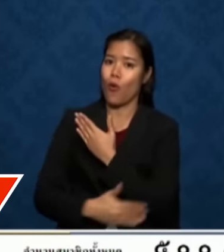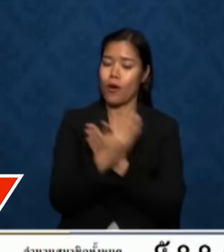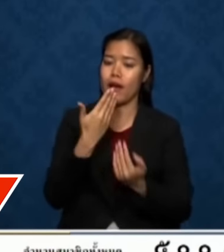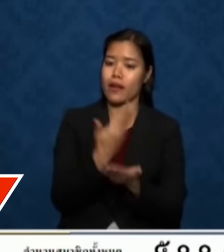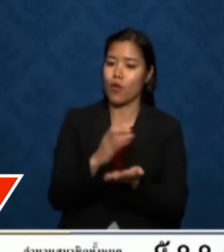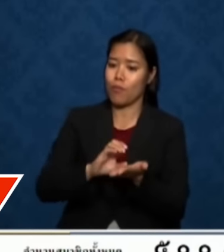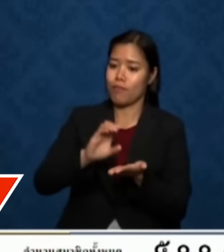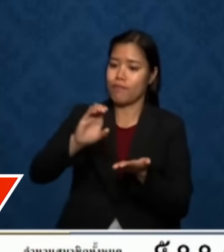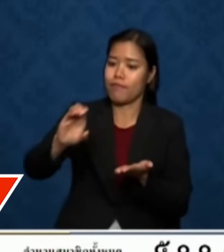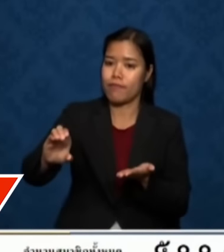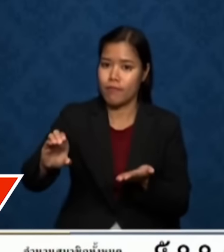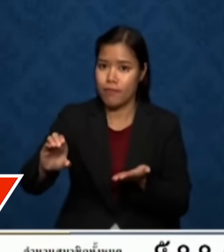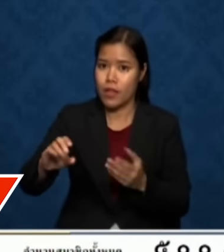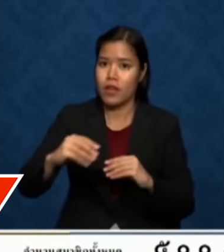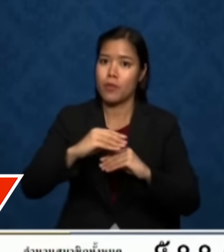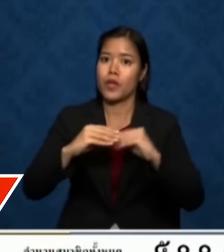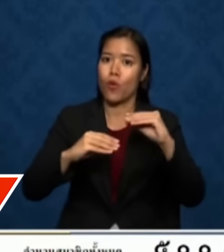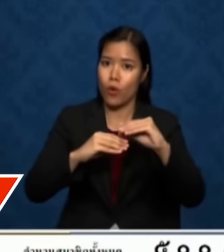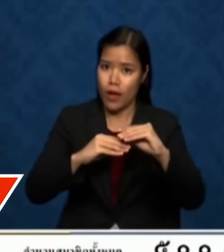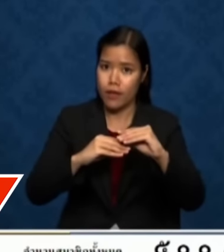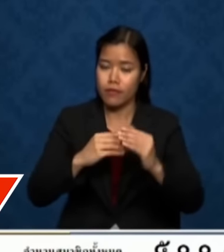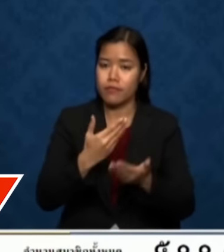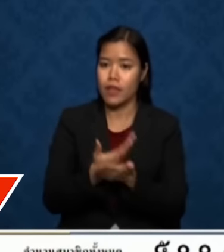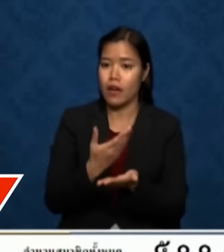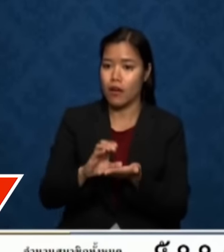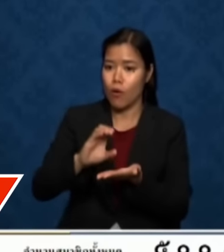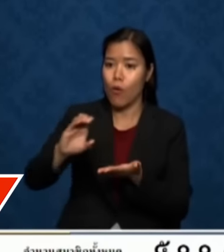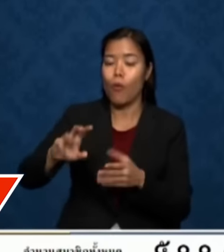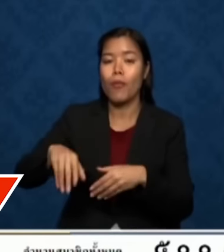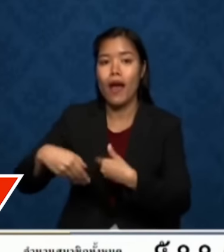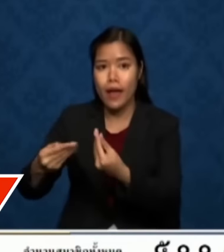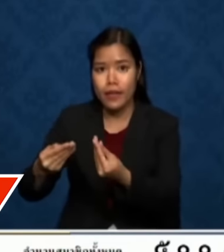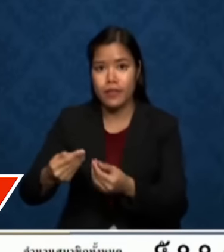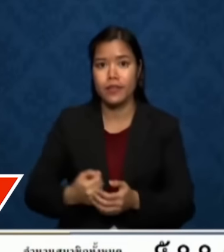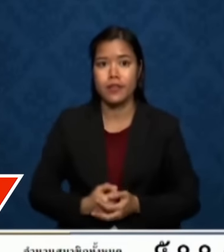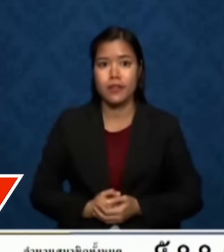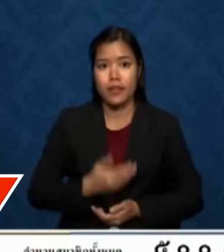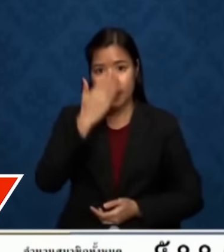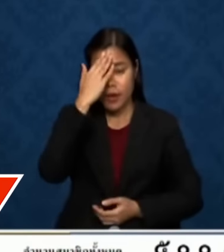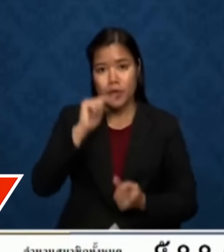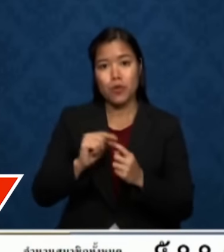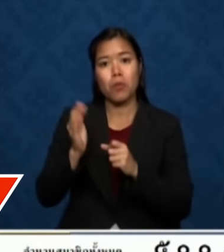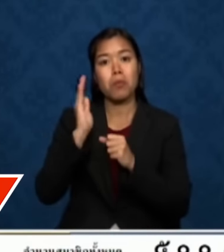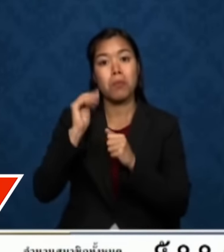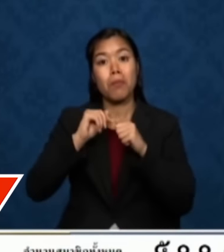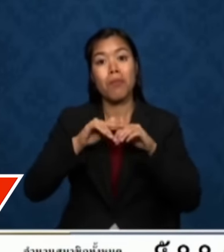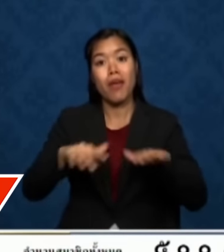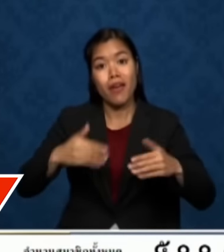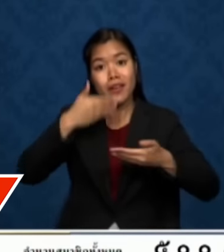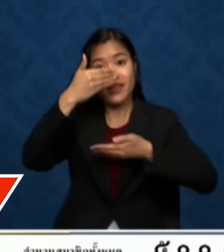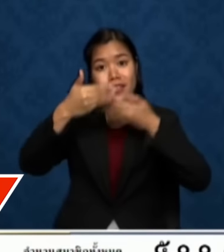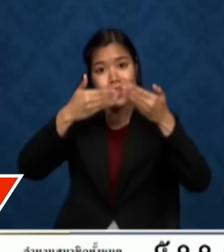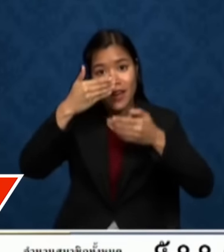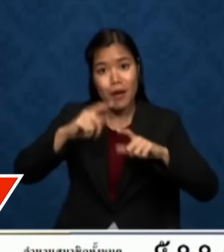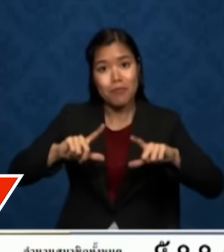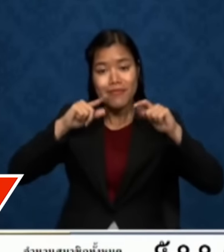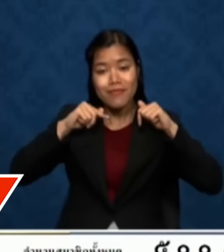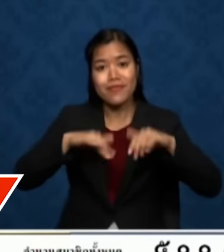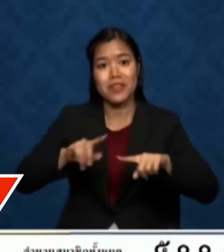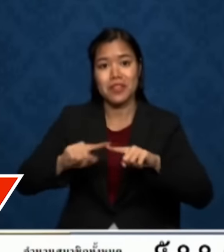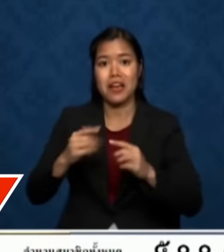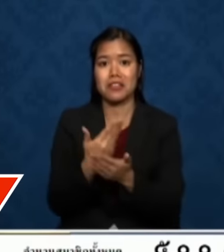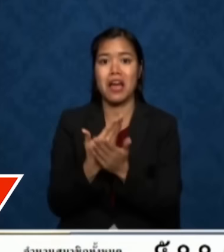าณชิ้นใหญ่จากโครงการซอฟต์พาวเวอร์เพราะงบของโครงการซอฟต์พาวเวอร์ในเรื่องของ PR และอีเวนต์มีมากถึง 3,000 ล้านบาท